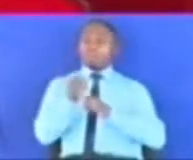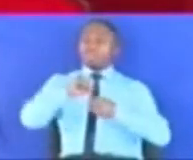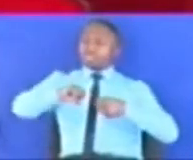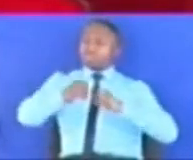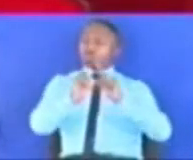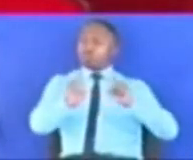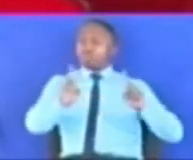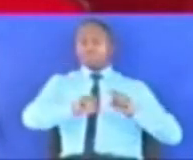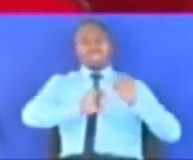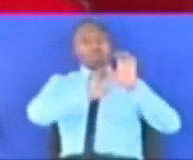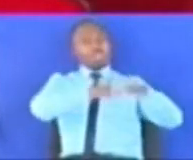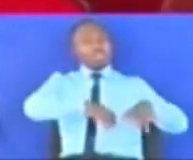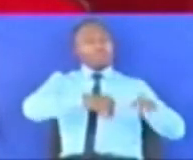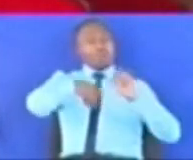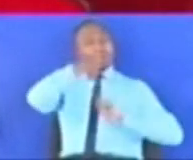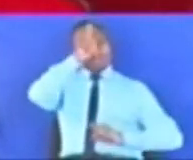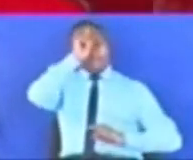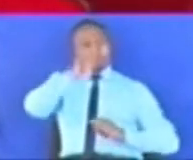ni wanyama wakali.